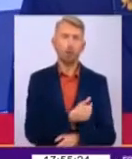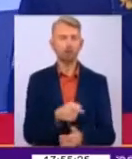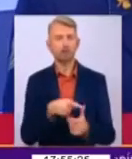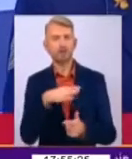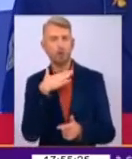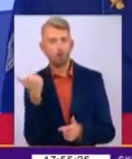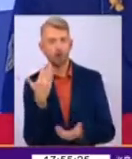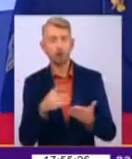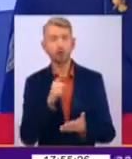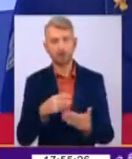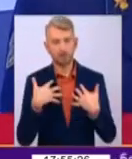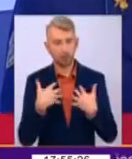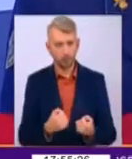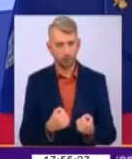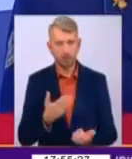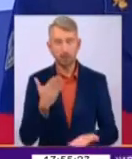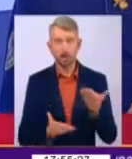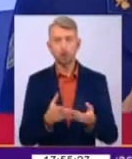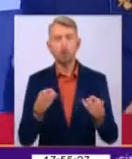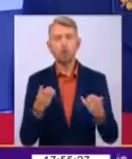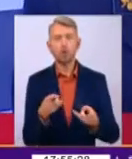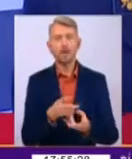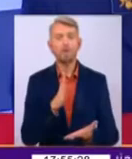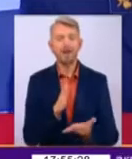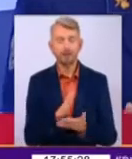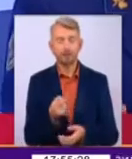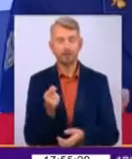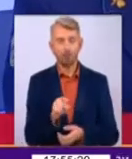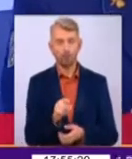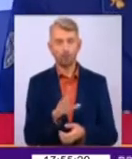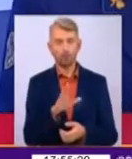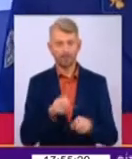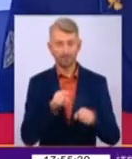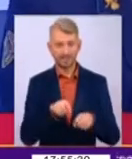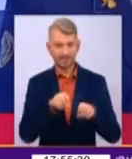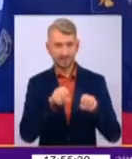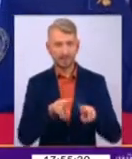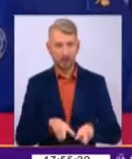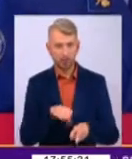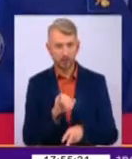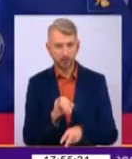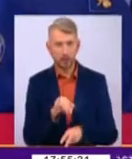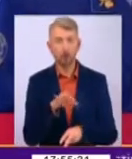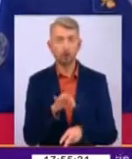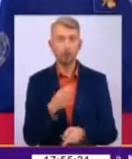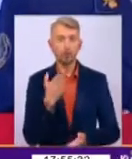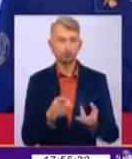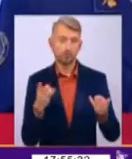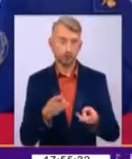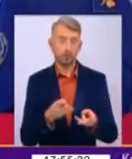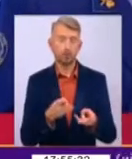хоче, якщо він здоров, якщо потреба є в цьому спеціальності, в якої, то при